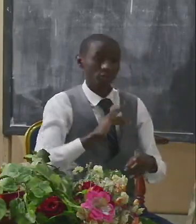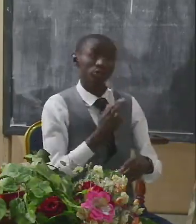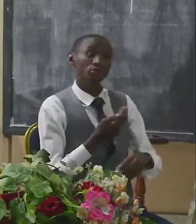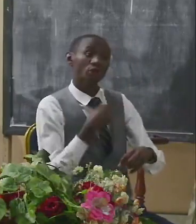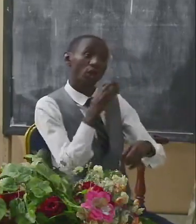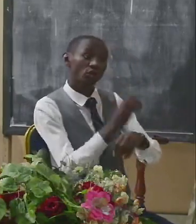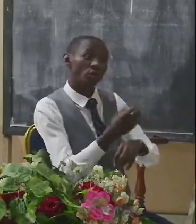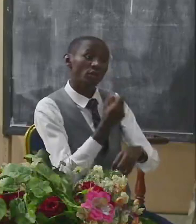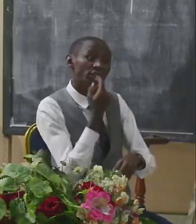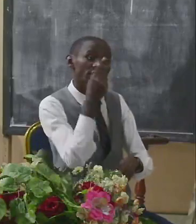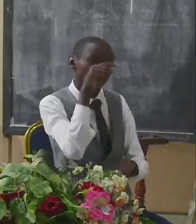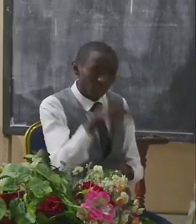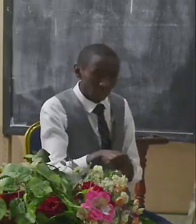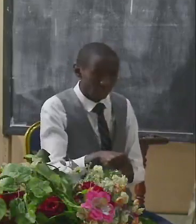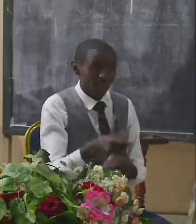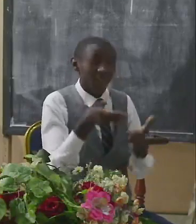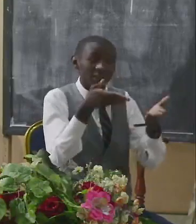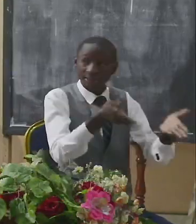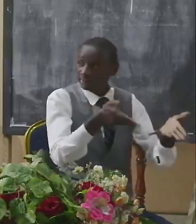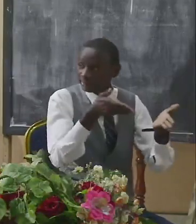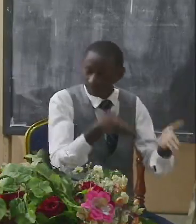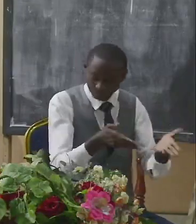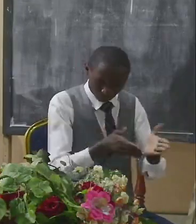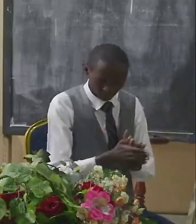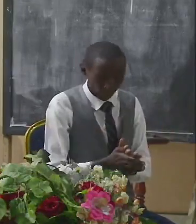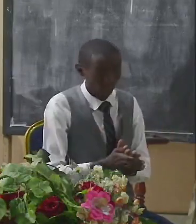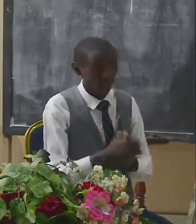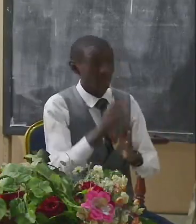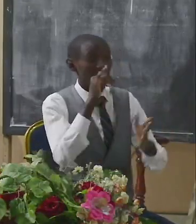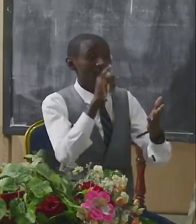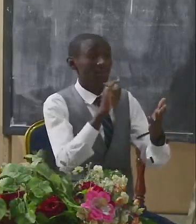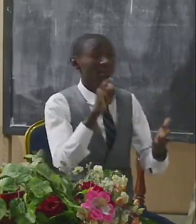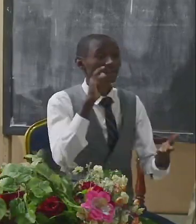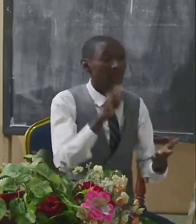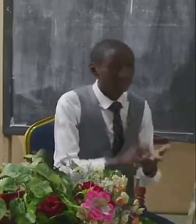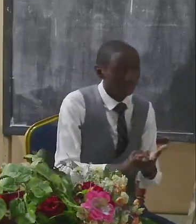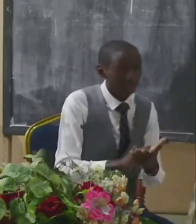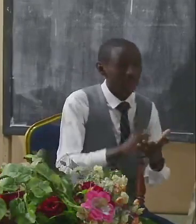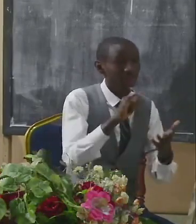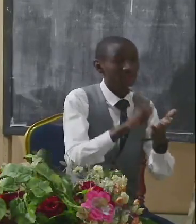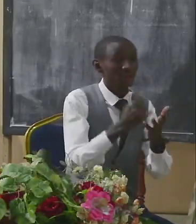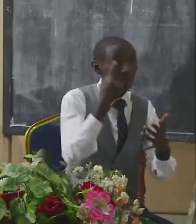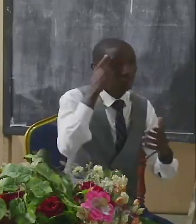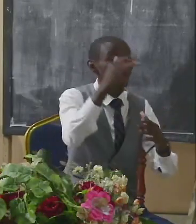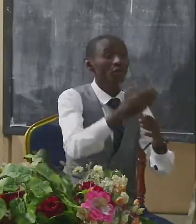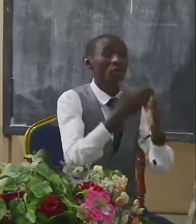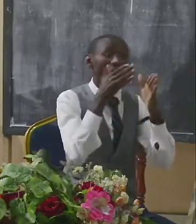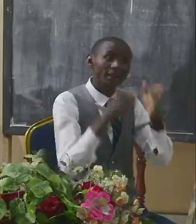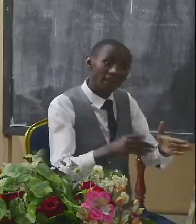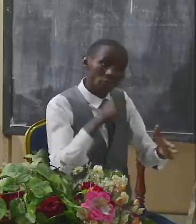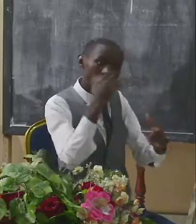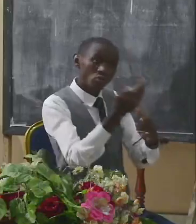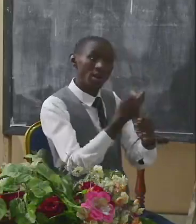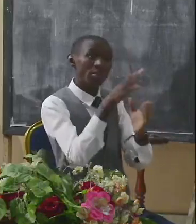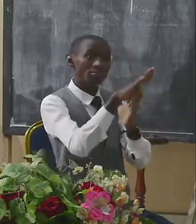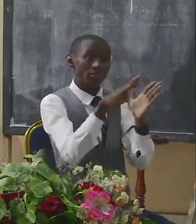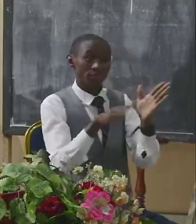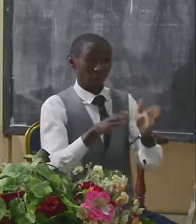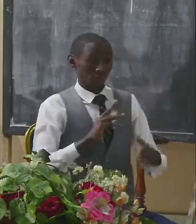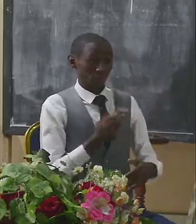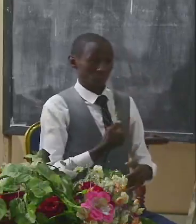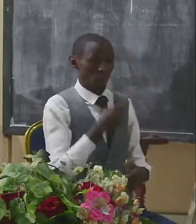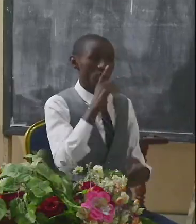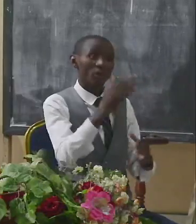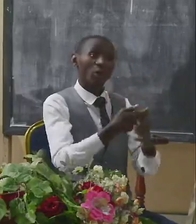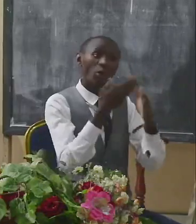yetu Frank. Il dit ici, apa, c'est au croyant biblique. Ni kwa waamini wa kibiblia. Nous qui sommes croyants bibliques. Sisi